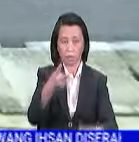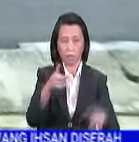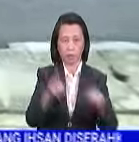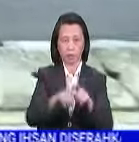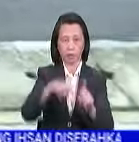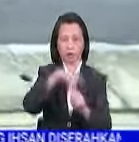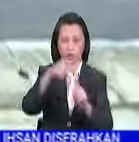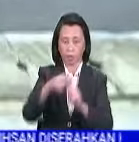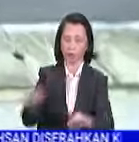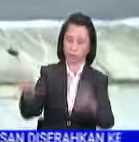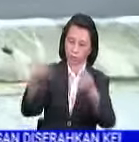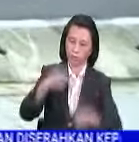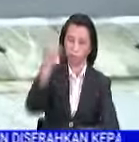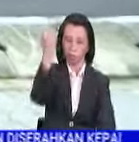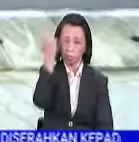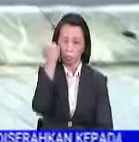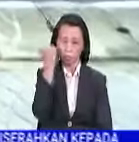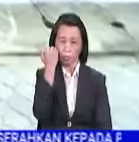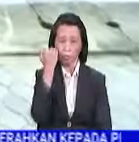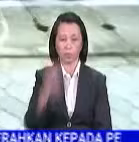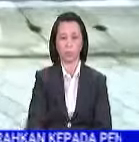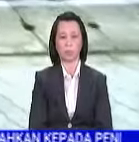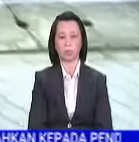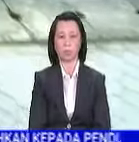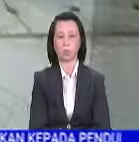sebagai tarikh sebutan semula kes.